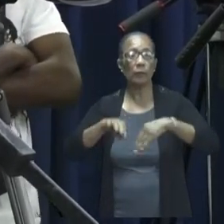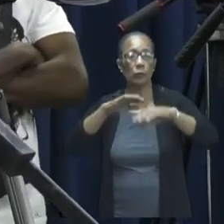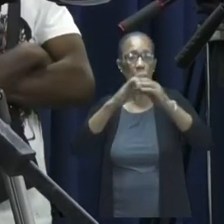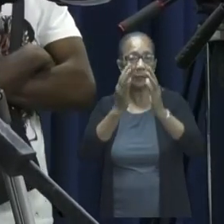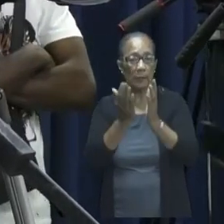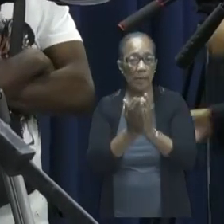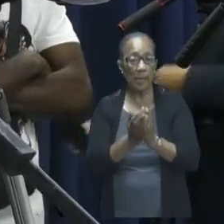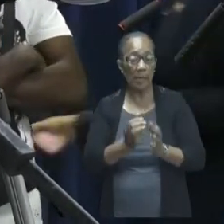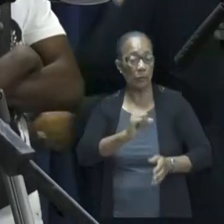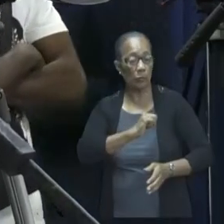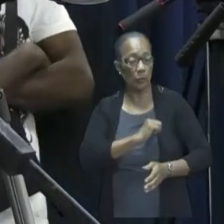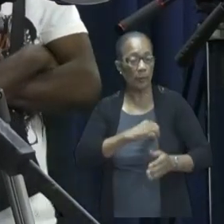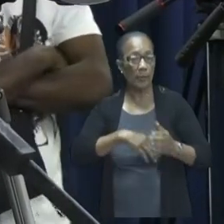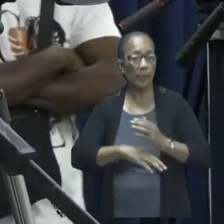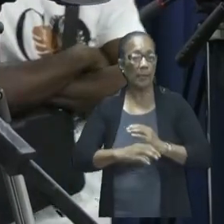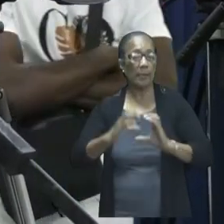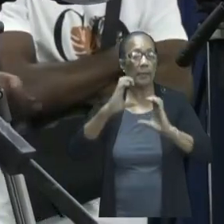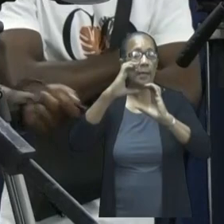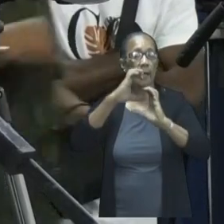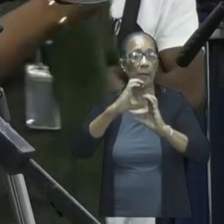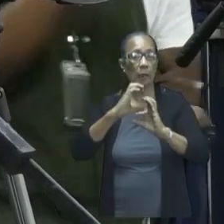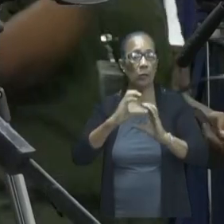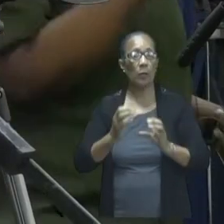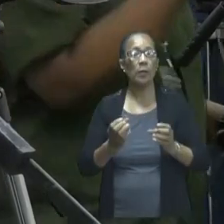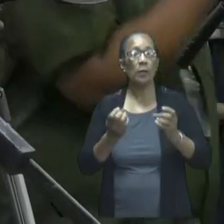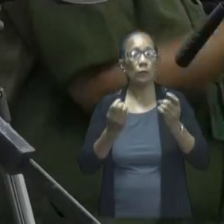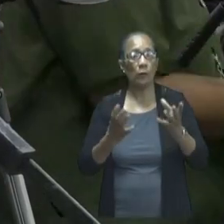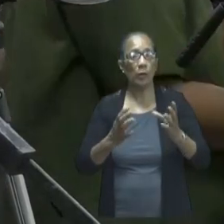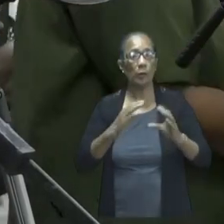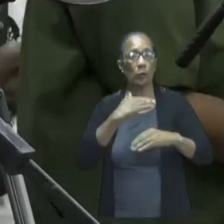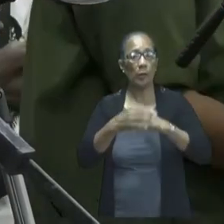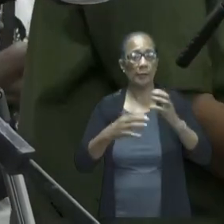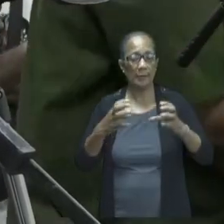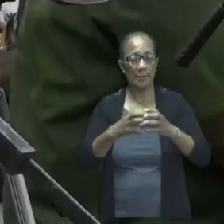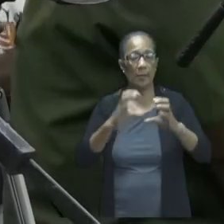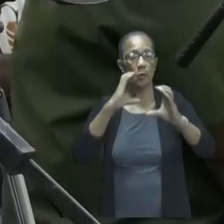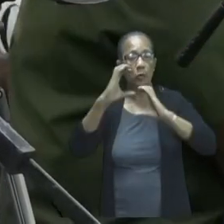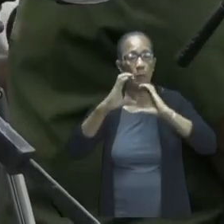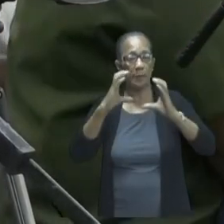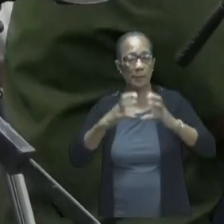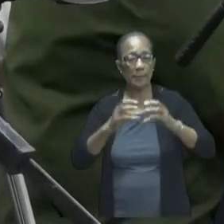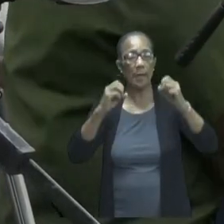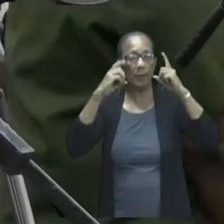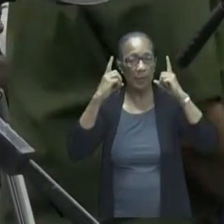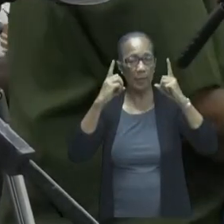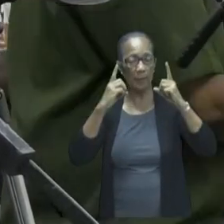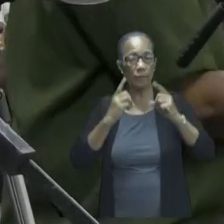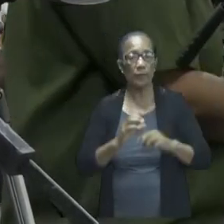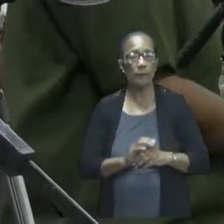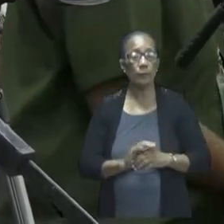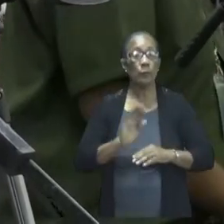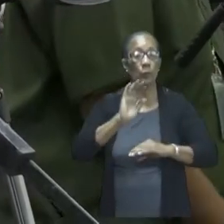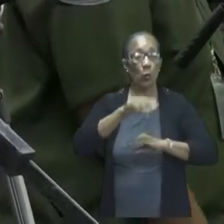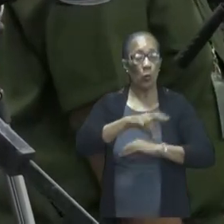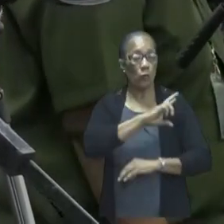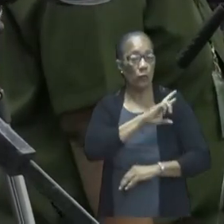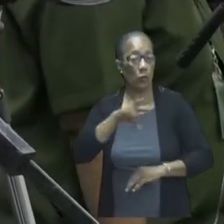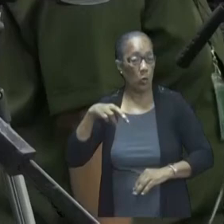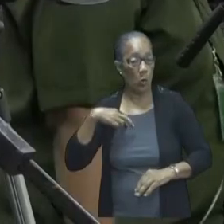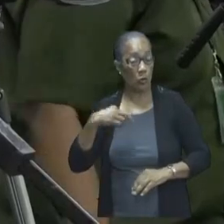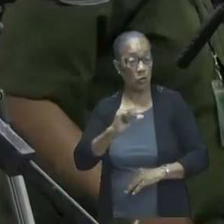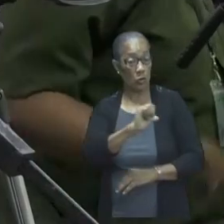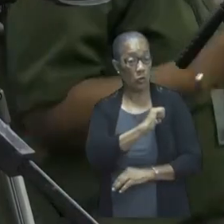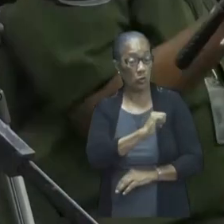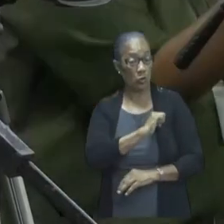schulden binnen de caricom in hoeverre wordt dit gecommuniceerd naar de samenleving met betrekking tot onze schulden ingeeft aan